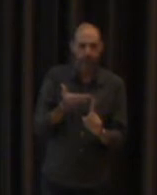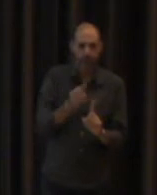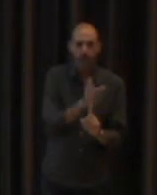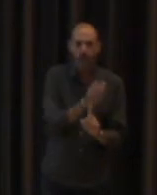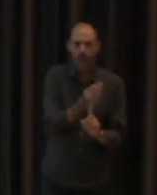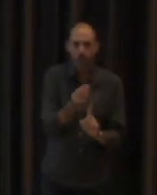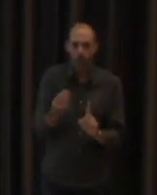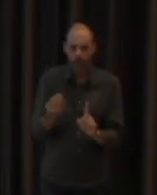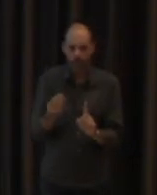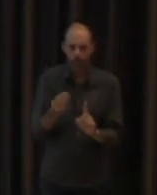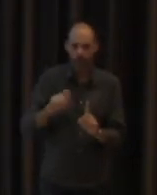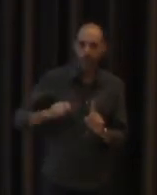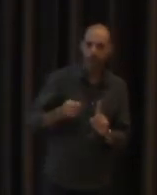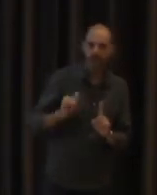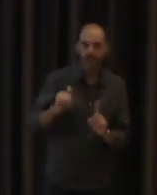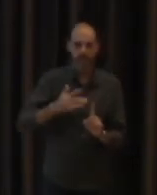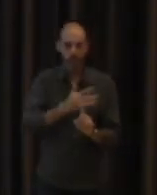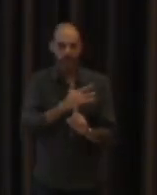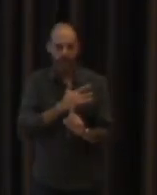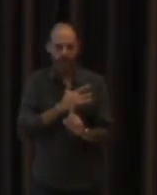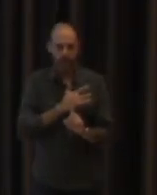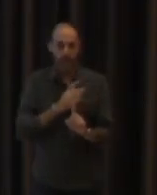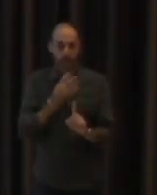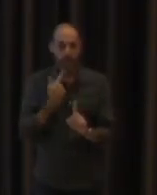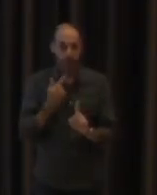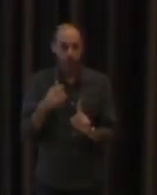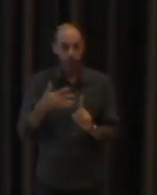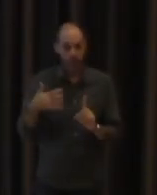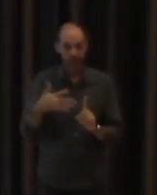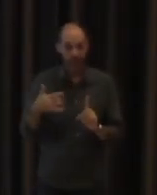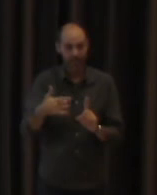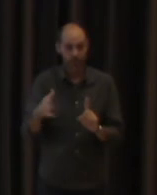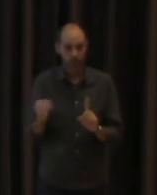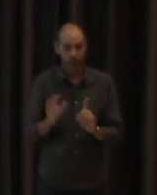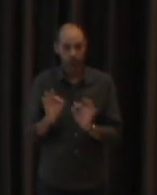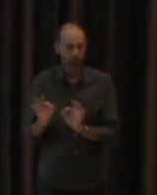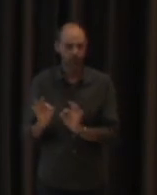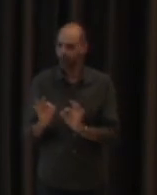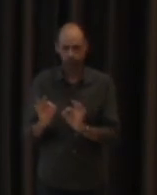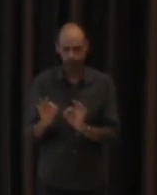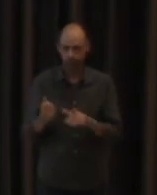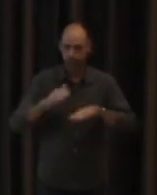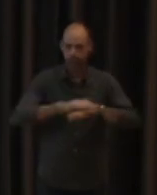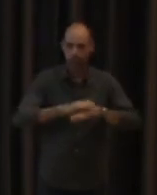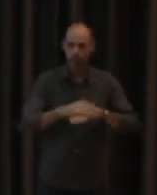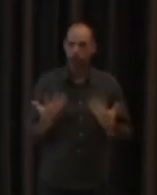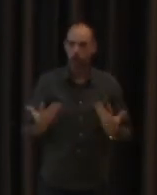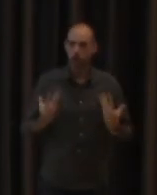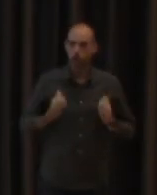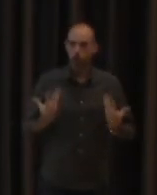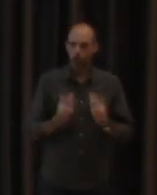Maria. Però els predicats que hi apareixen no prediquen pas tots de la mateixa manera. El verb conviure que trobem a